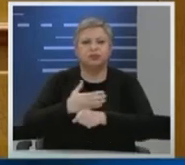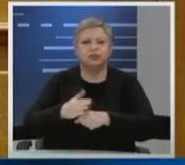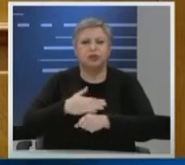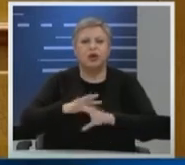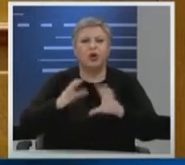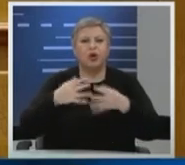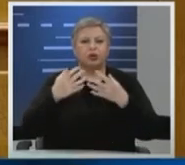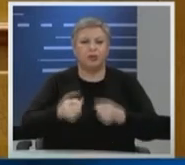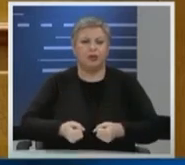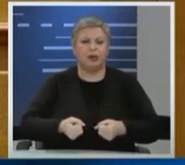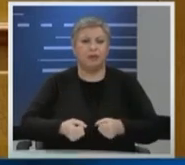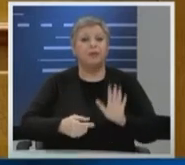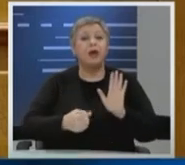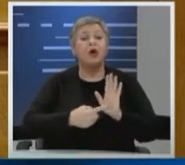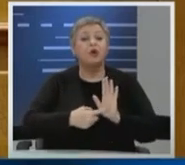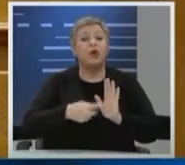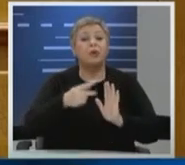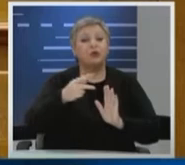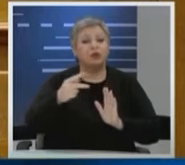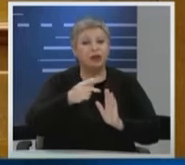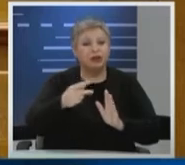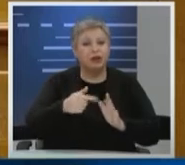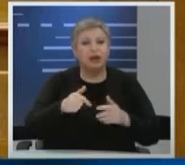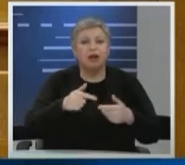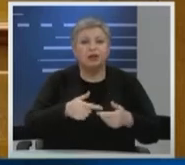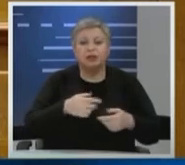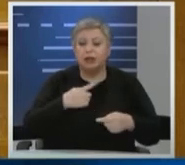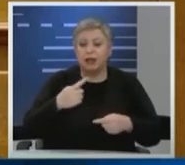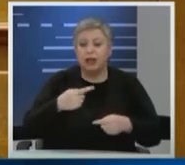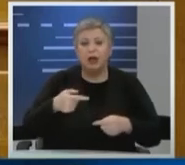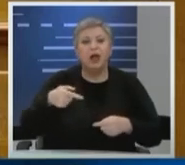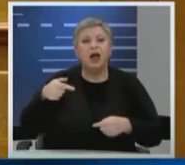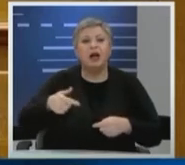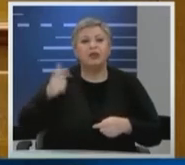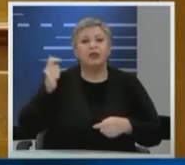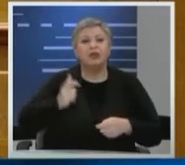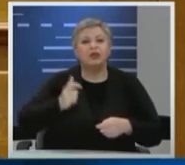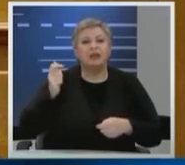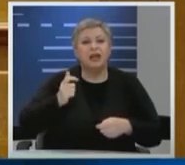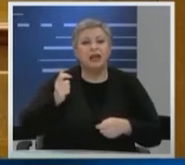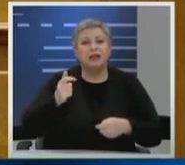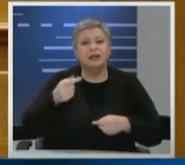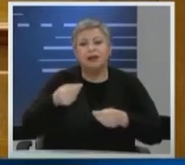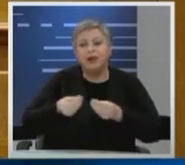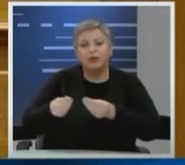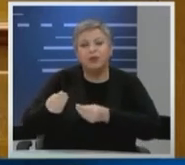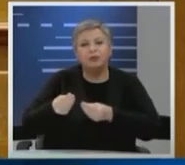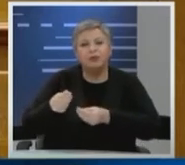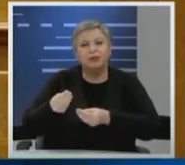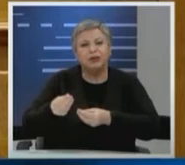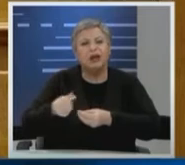Γιατί μειώσατε το συντελεστή αναπλήρωση των συντάξεων από 70% που ήταν στο